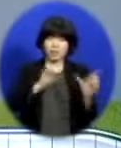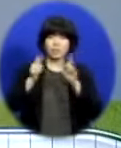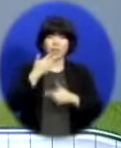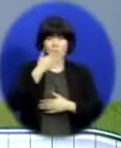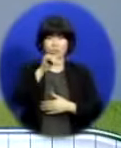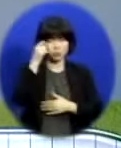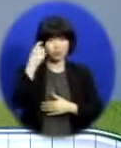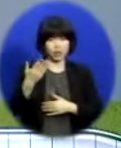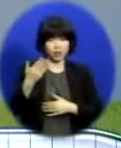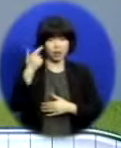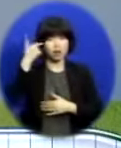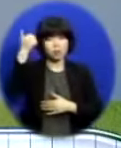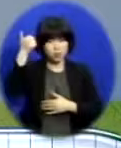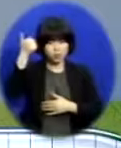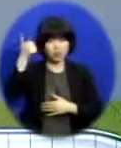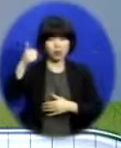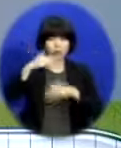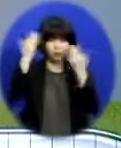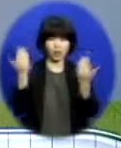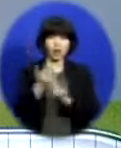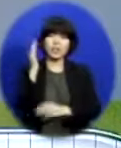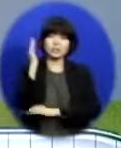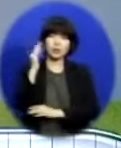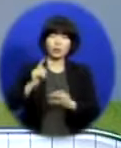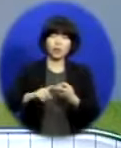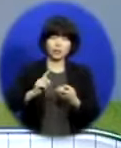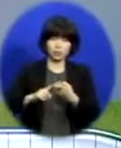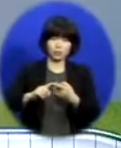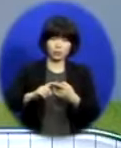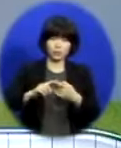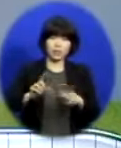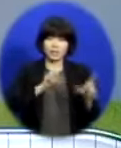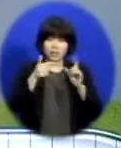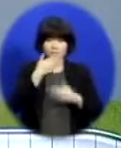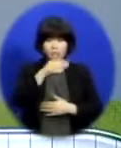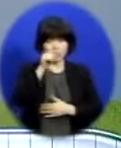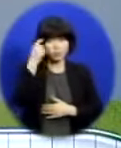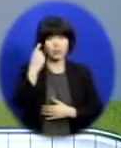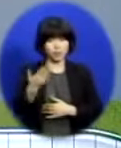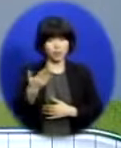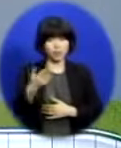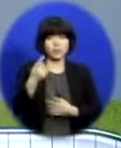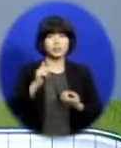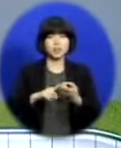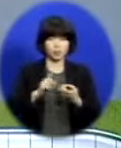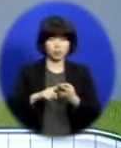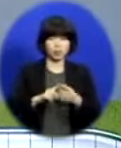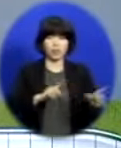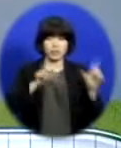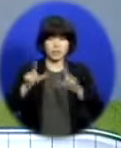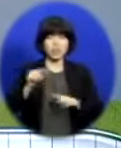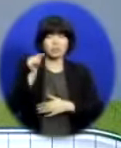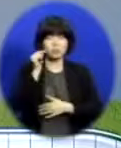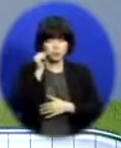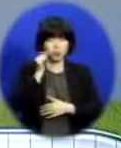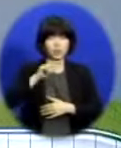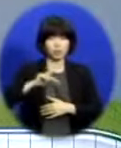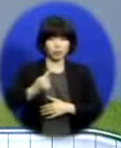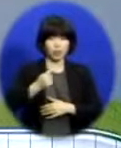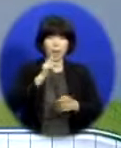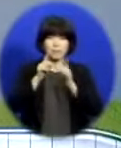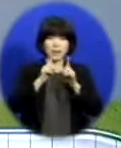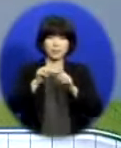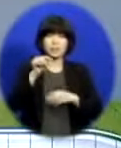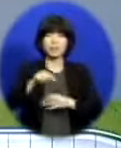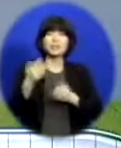목사라고 어떻게 설교한 대로 다 그대로 살 수 있겠냐 말입니다 그대로 살지 못해도 말씀에서 그런 은혜가